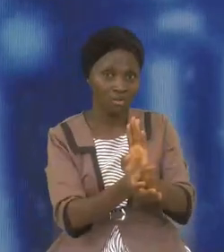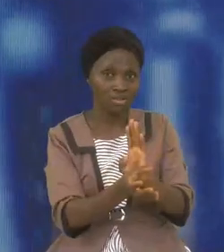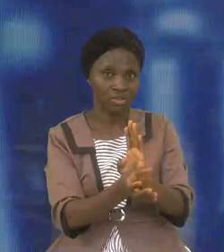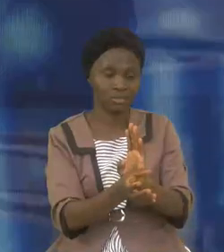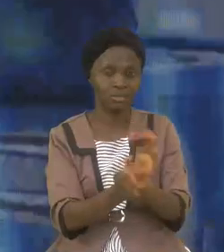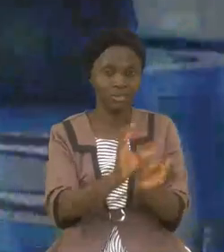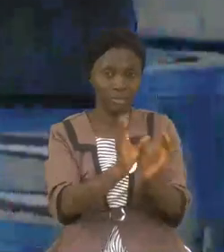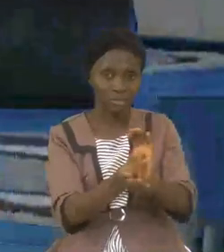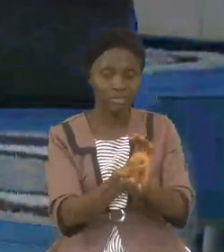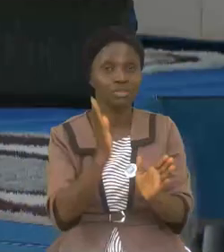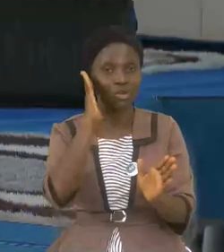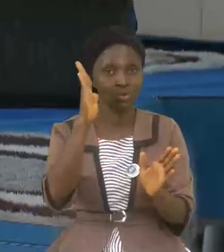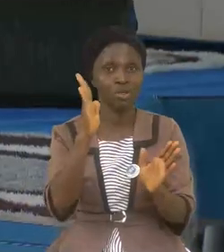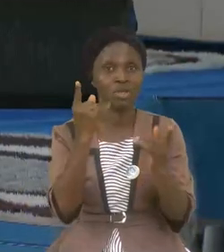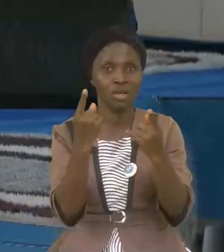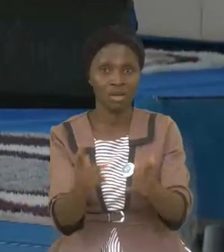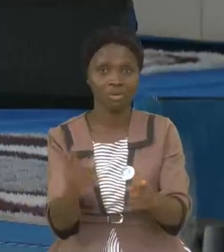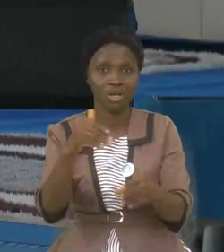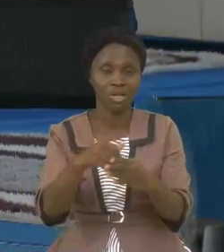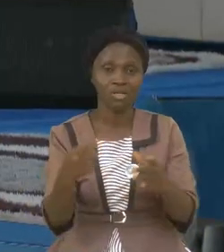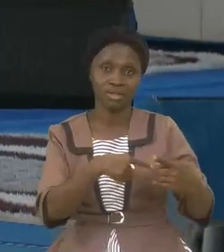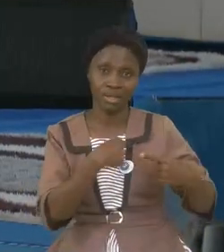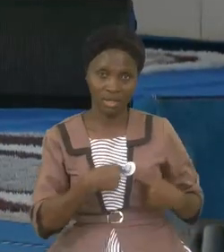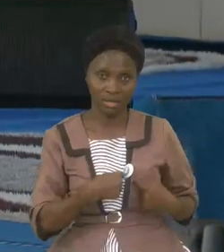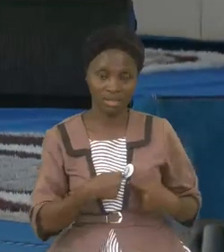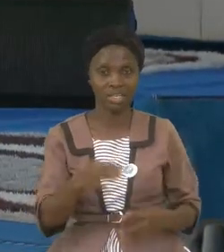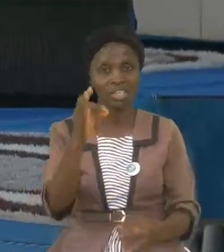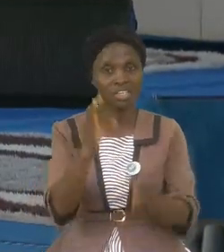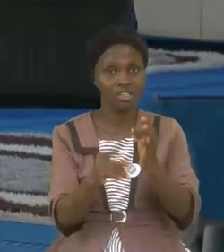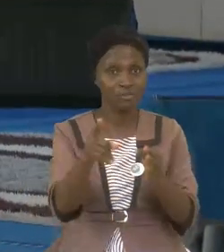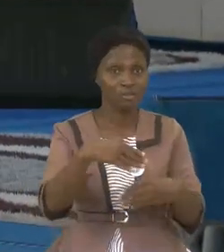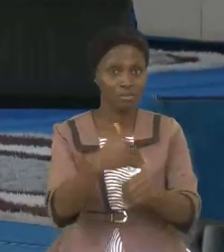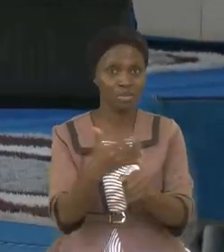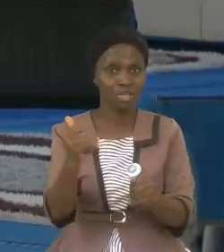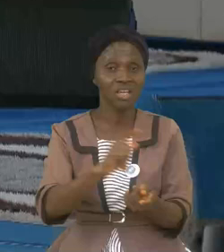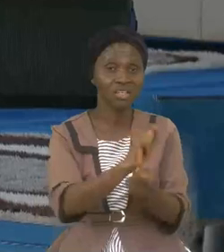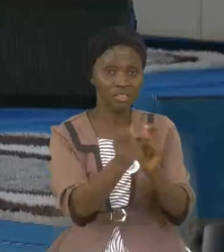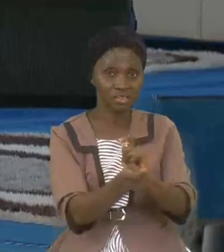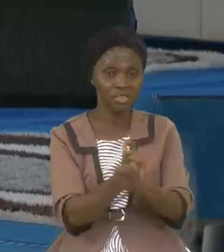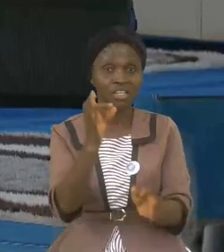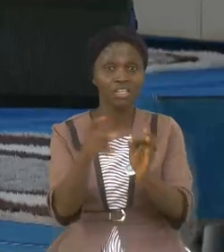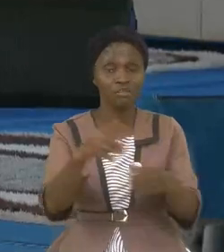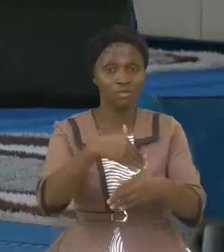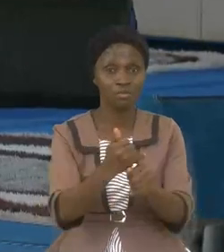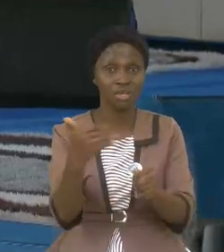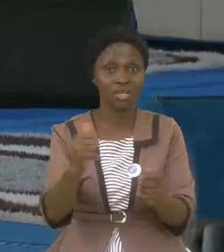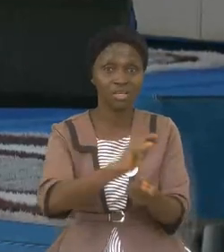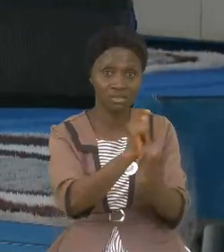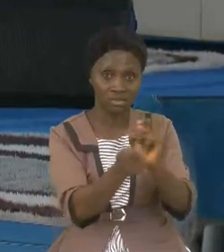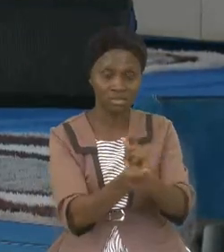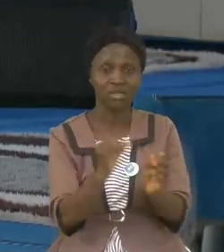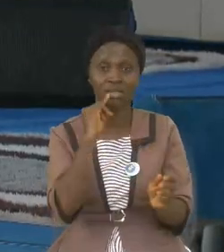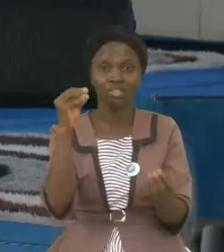conversion aura lieu dans le cœur. Cela apporte un changement. Cela apporte une